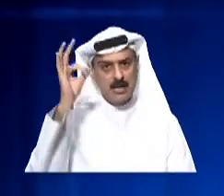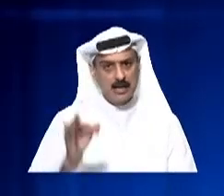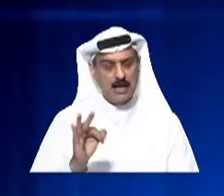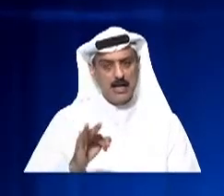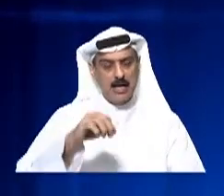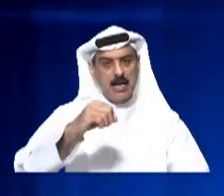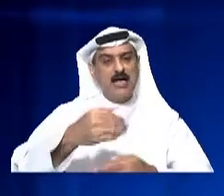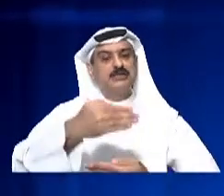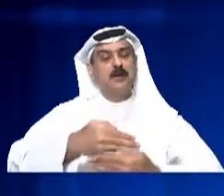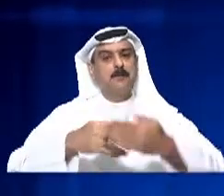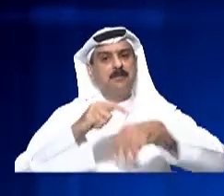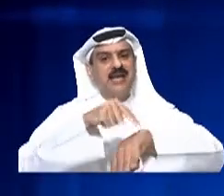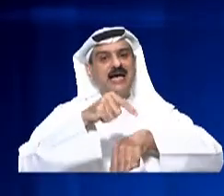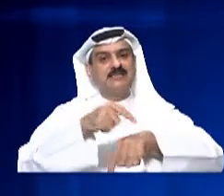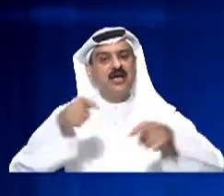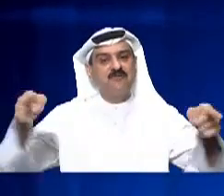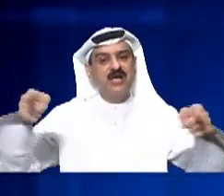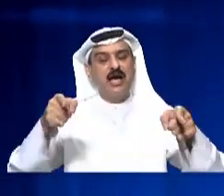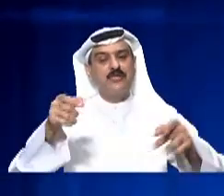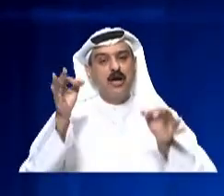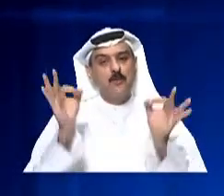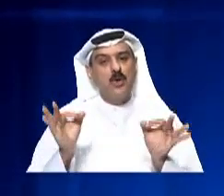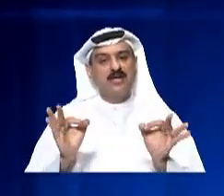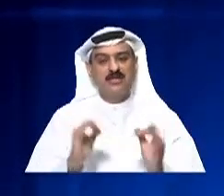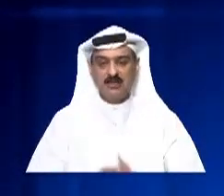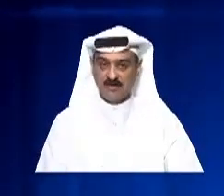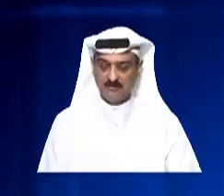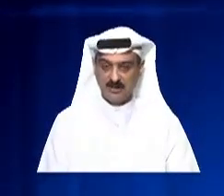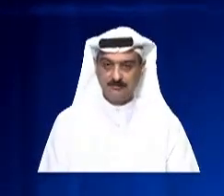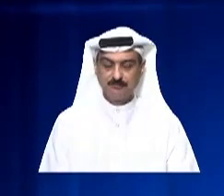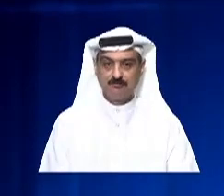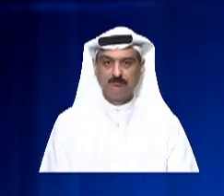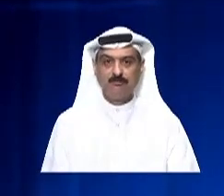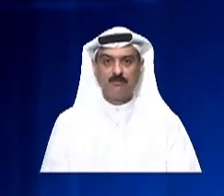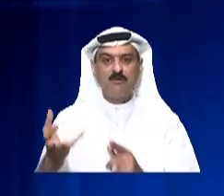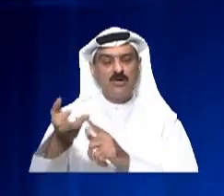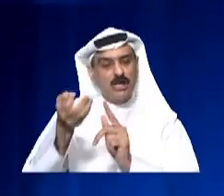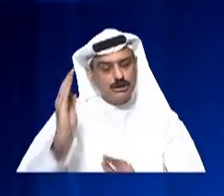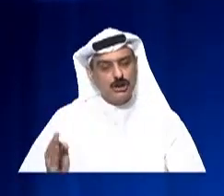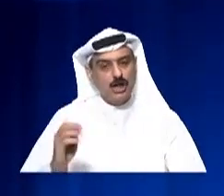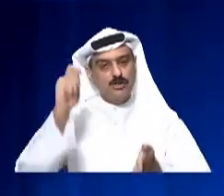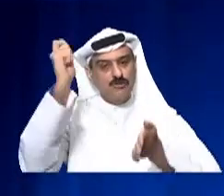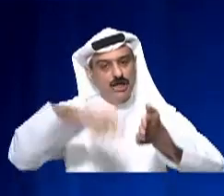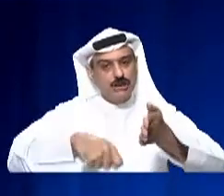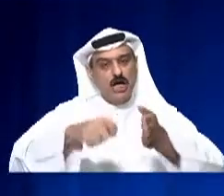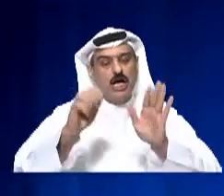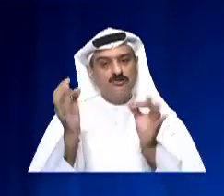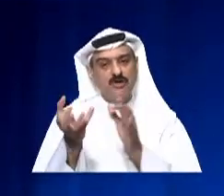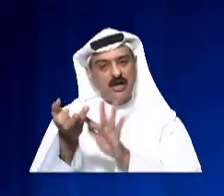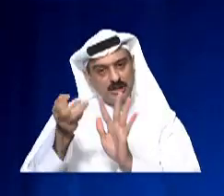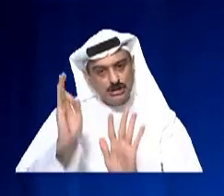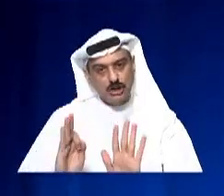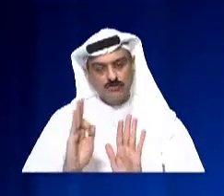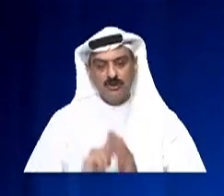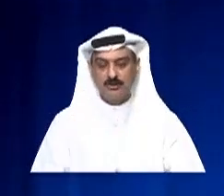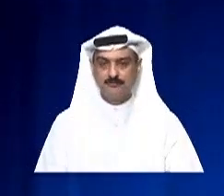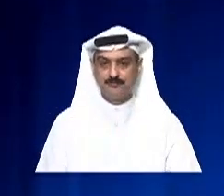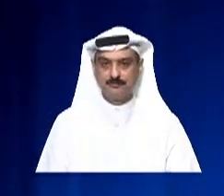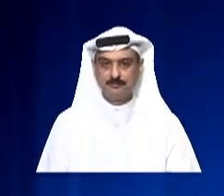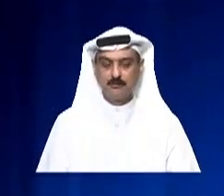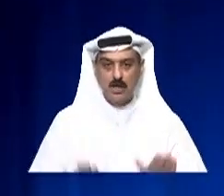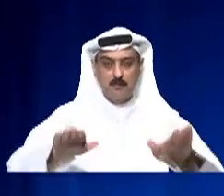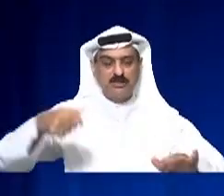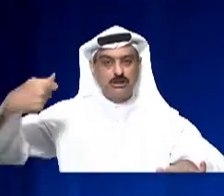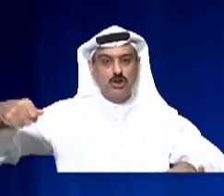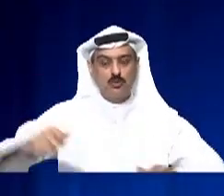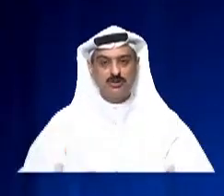زمنية محددة وفقا للنصوص والإجراءات المعمول بها في هذا الشأن. كما أحيط مجلس الوزراء علما